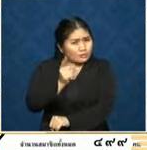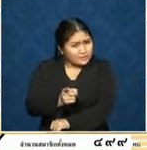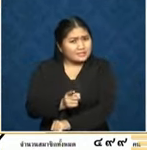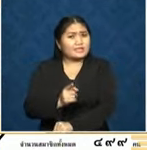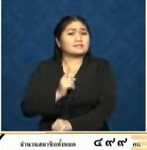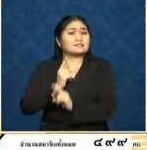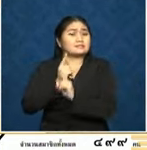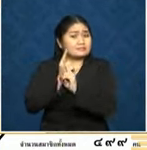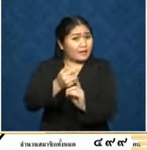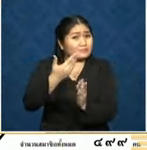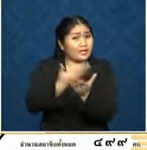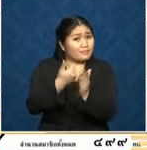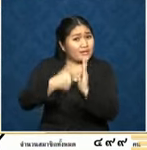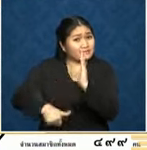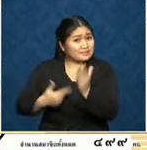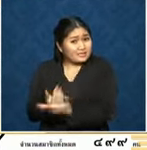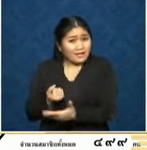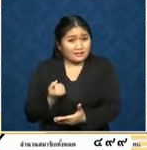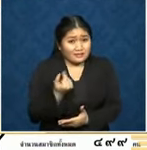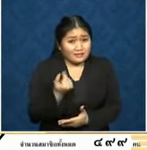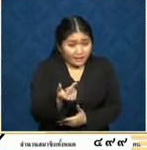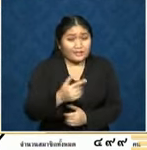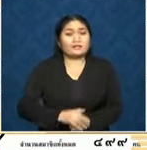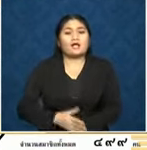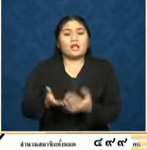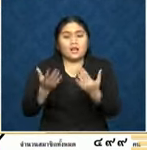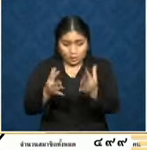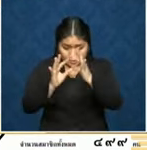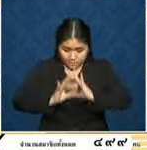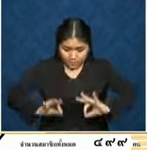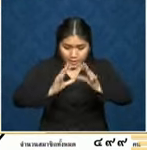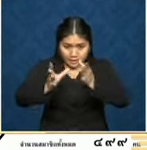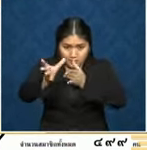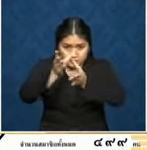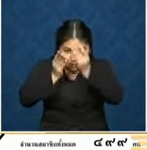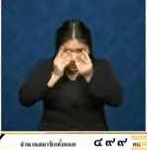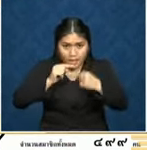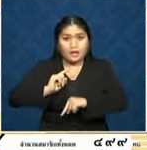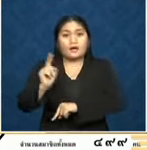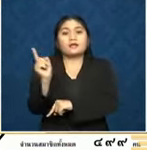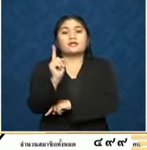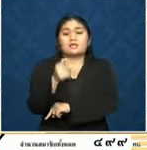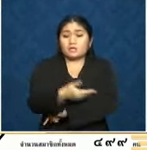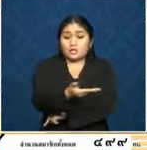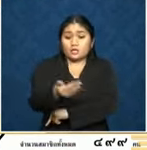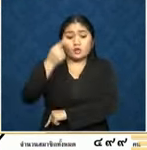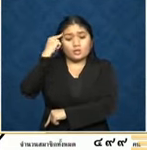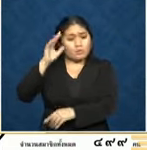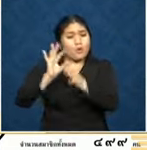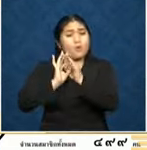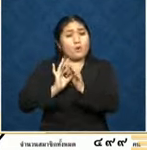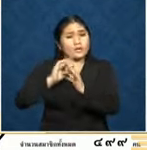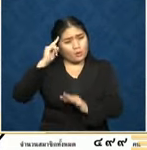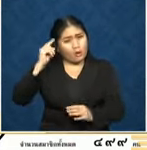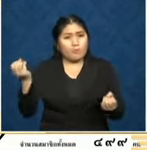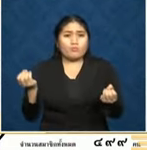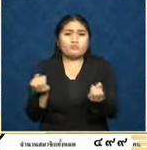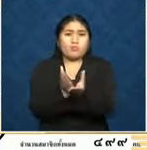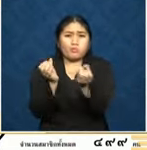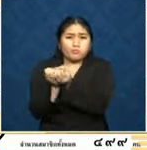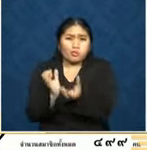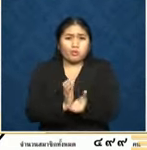ษีเราเข้านะครับและที่สำคัญเนี่ยที่อยากให้ศึกษาคือว่าอย่างที่เพื่อนสมาชิกเป็นห่วงมันน่าจะมีผลกระทบจากห